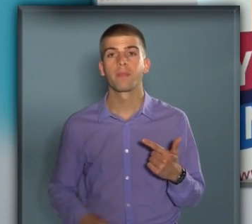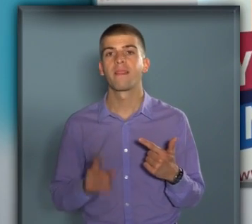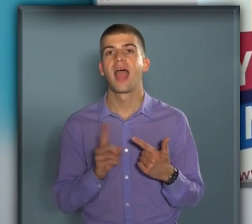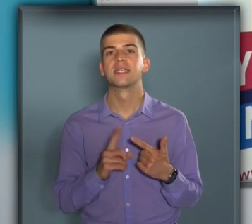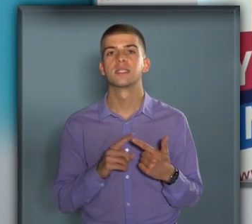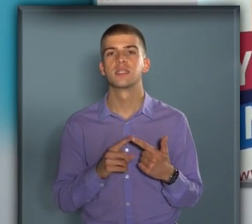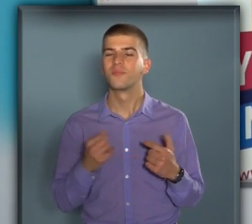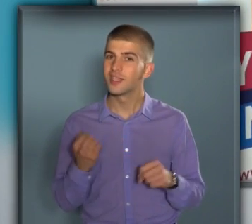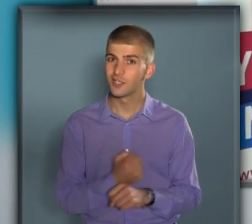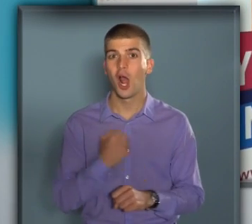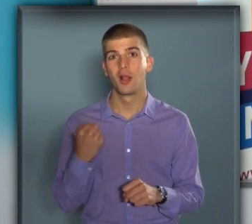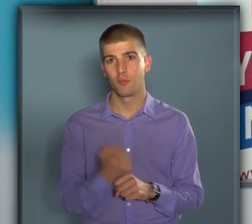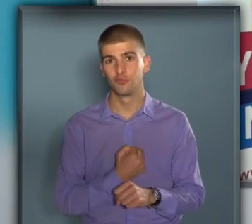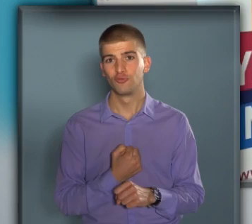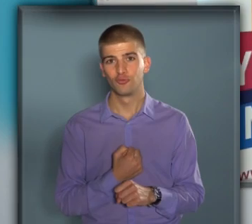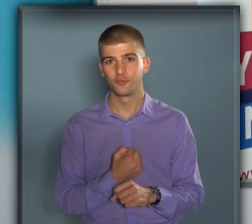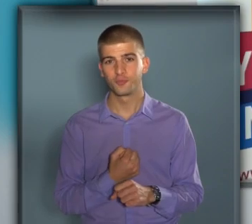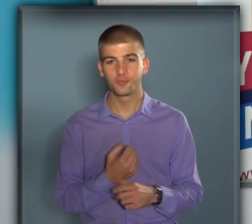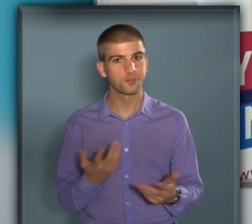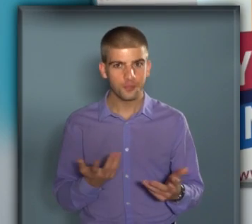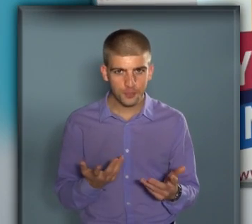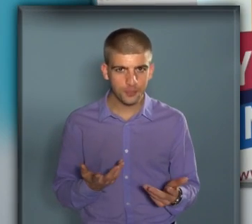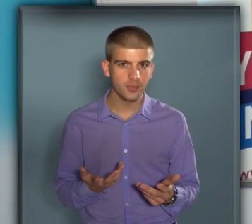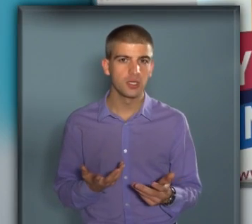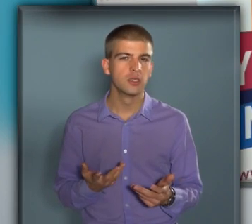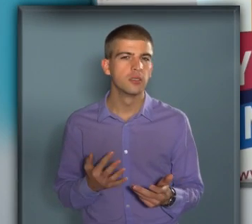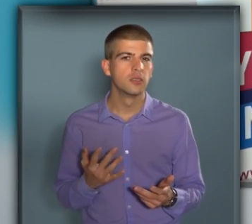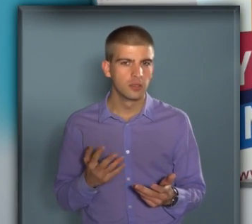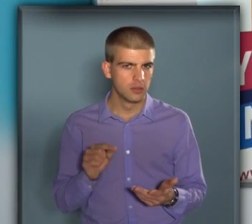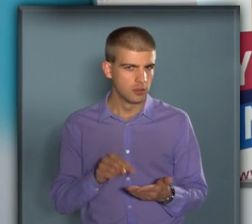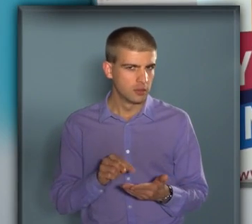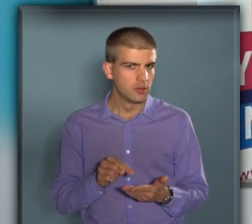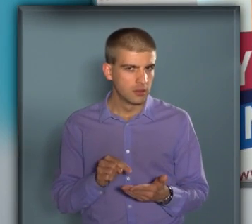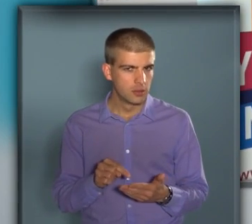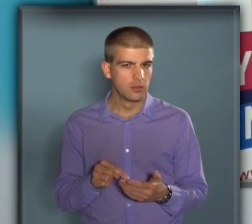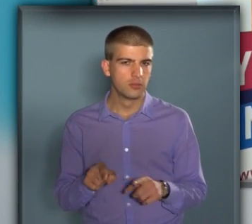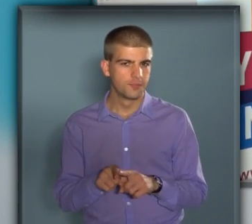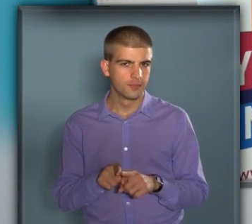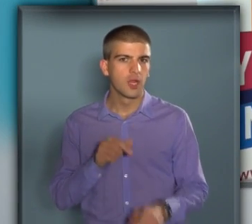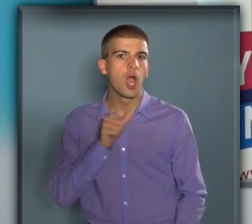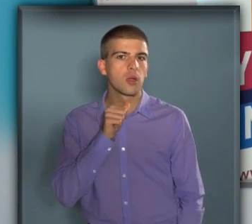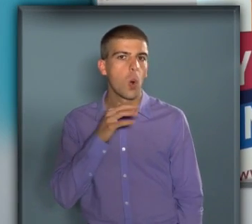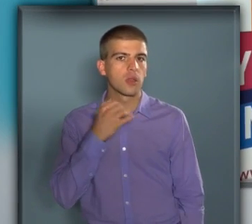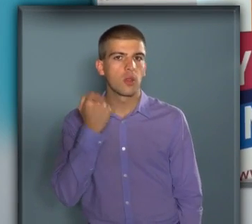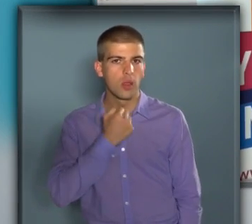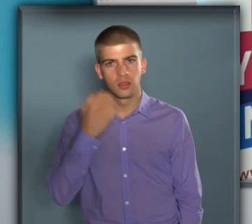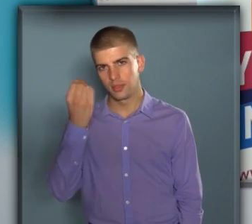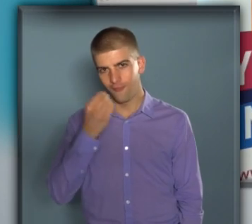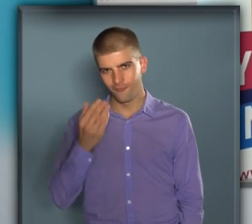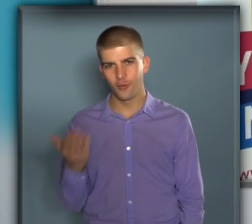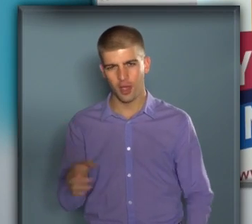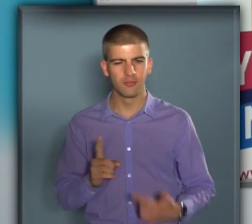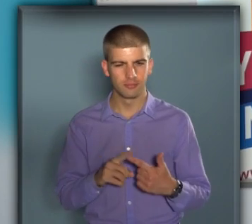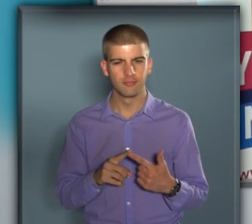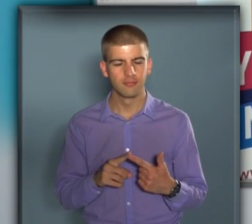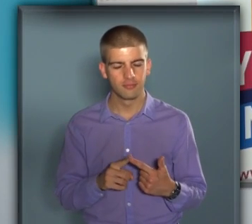igen izgalmas dolog, mégpedig egy Gordon tanfolyam.